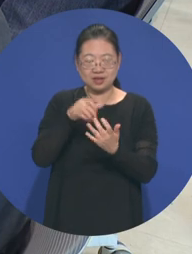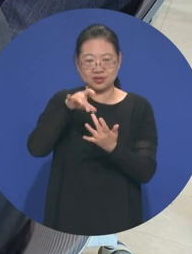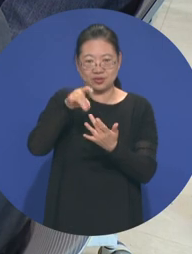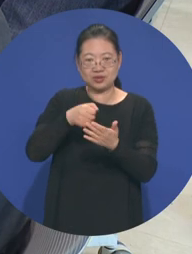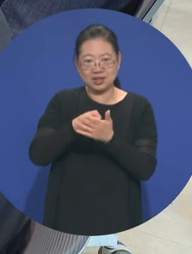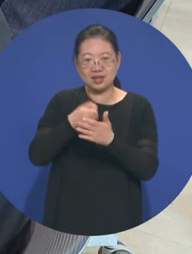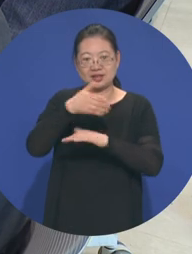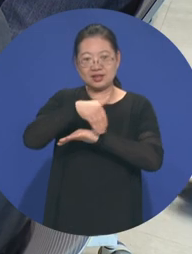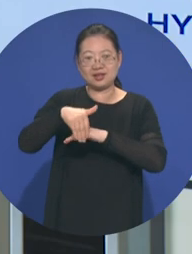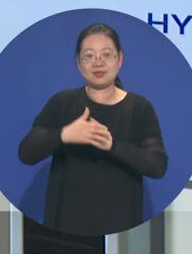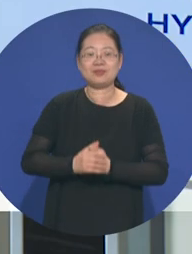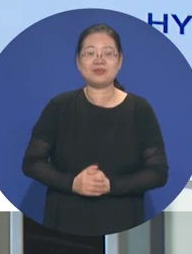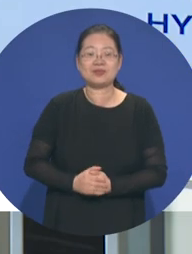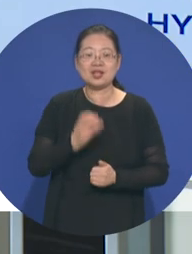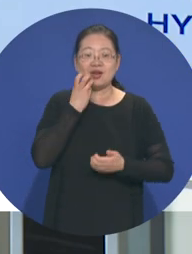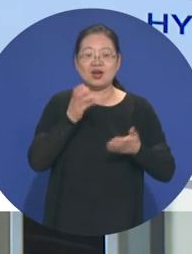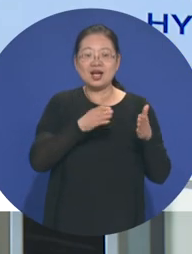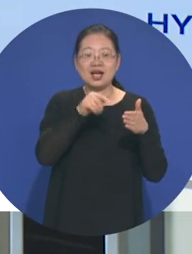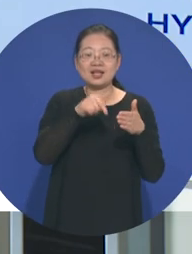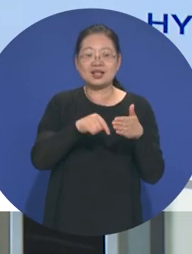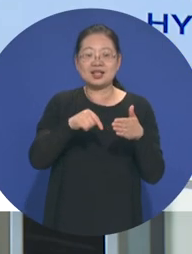선정할 계획입니다. 도내